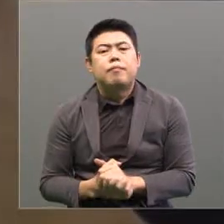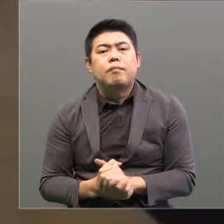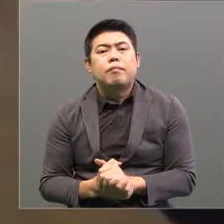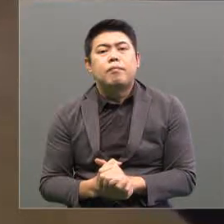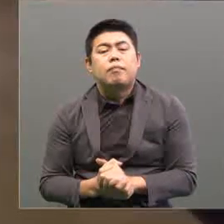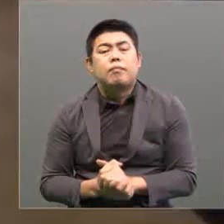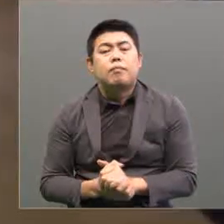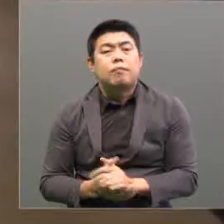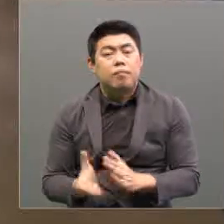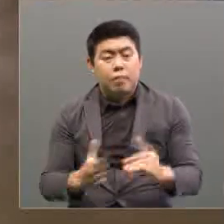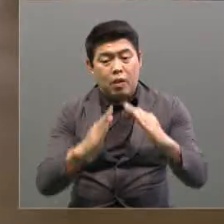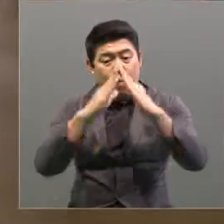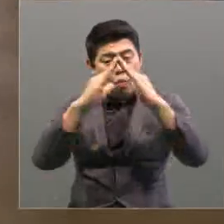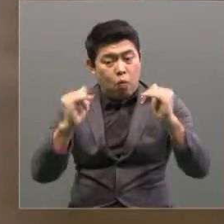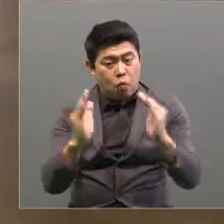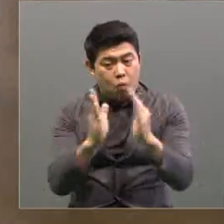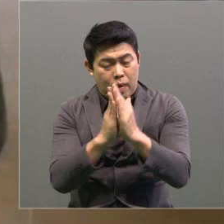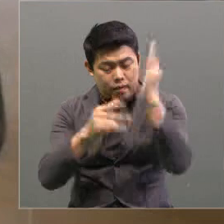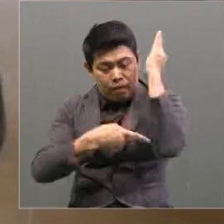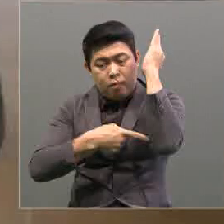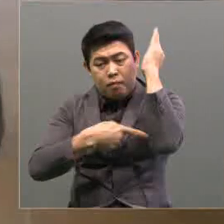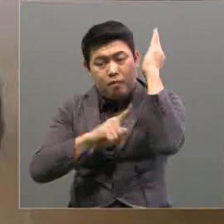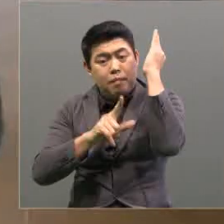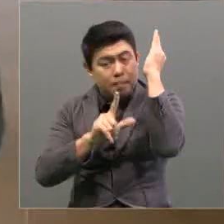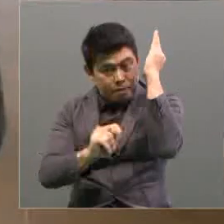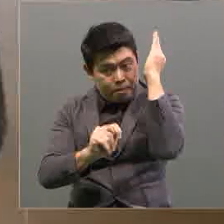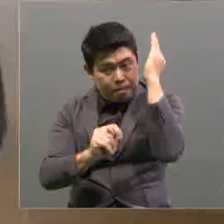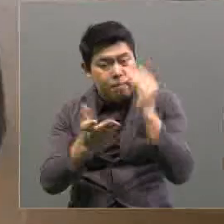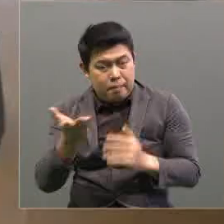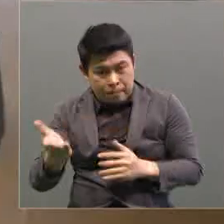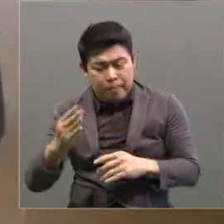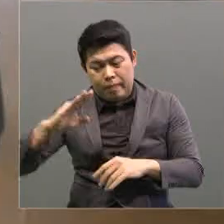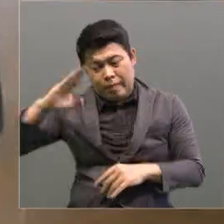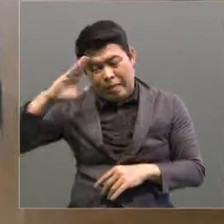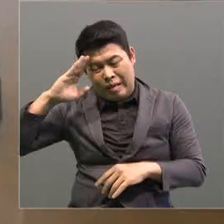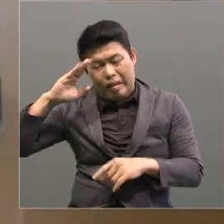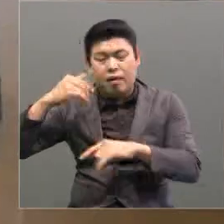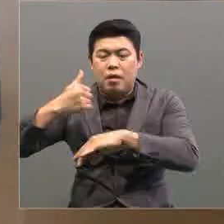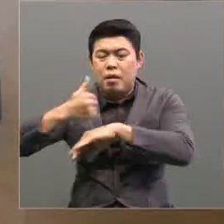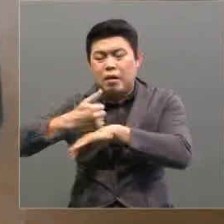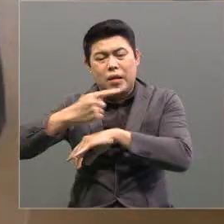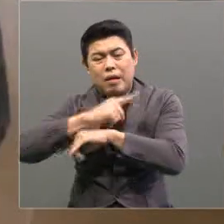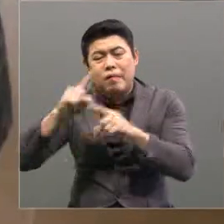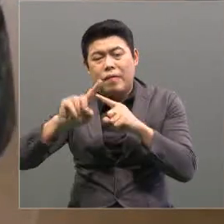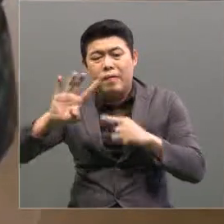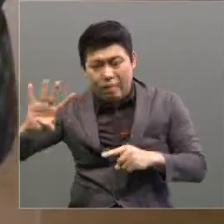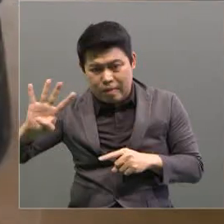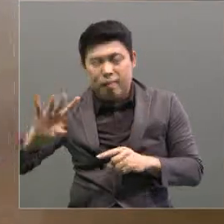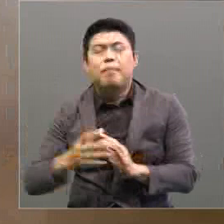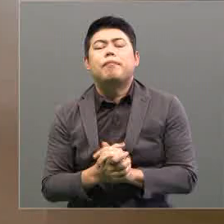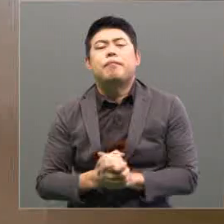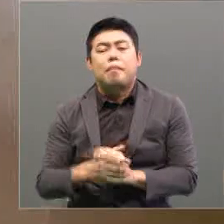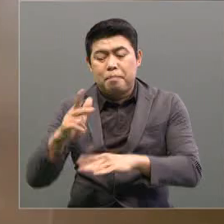และที่วัดสุวรรณากรจังหวัดปัตตานีพลโทสันติสกุลตนาคแม่ทัพภาคที่4ผู้อำนวยการรักษาความมั่นคงภายในภา